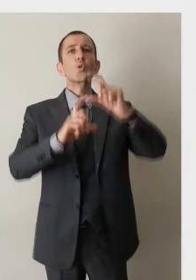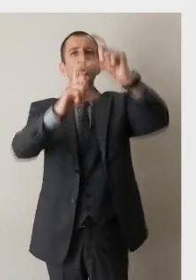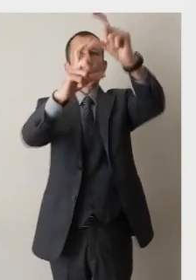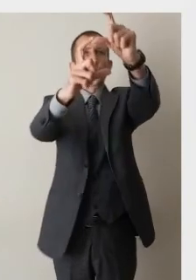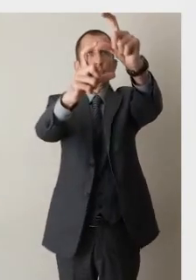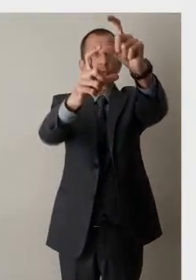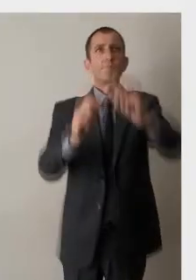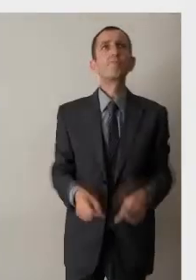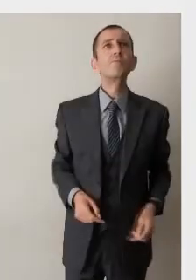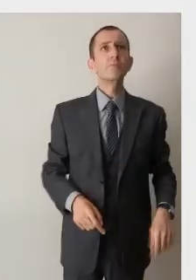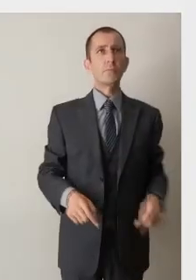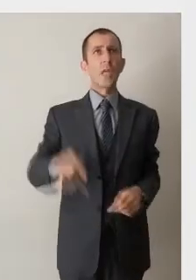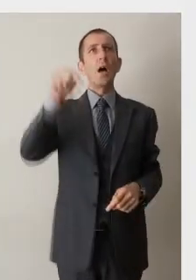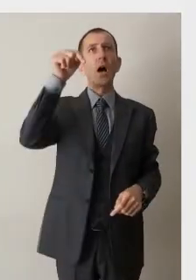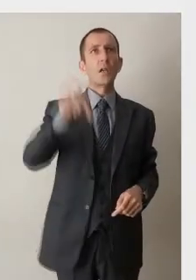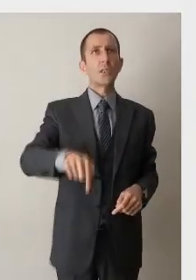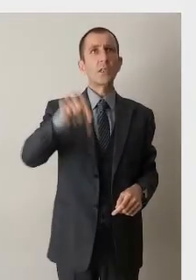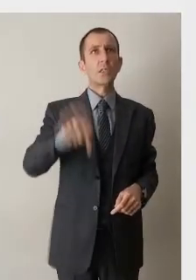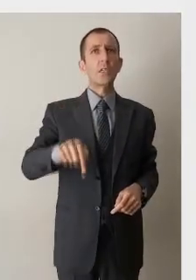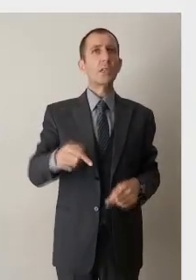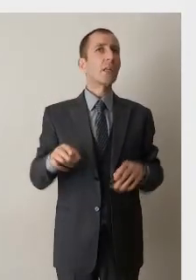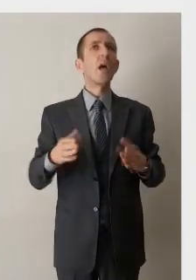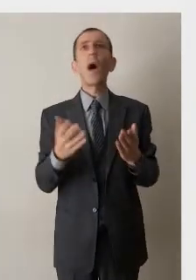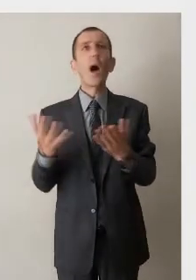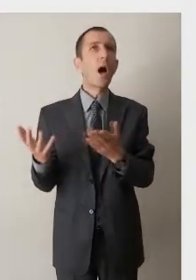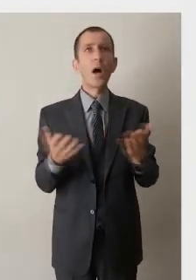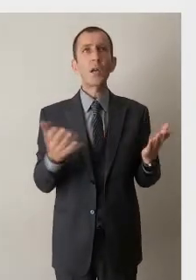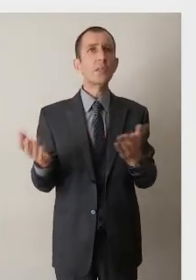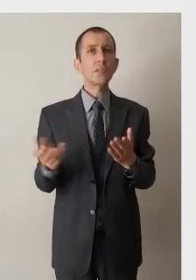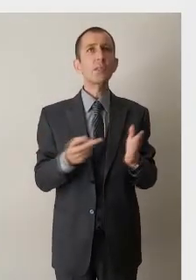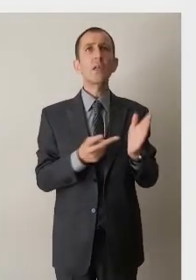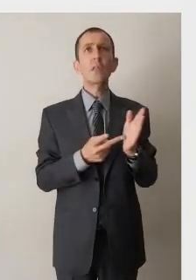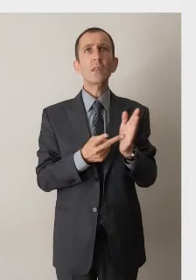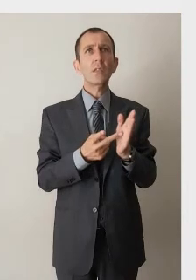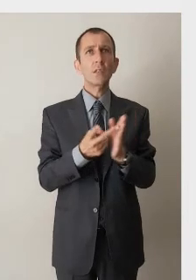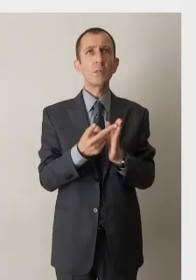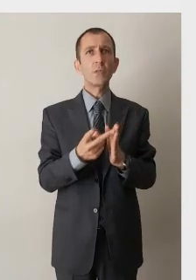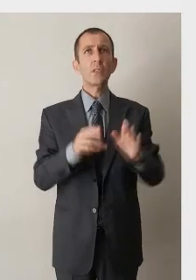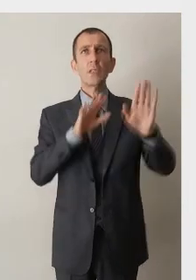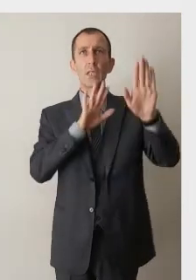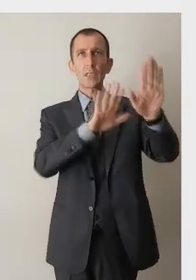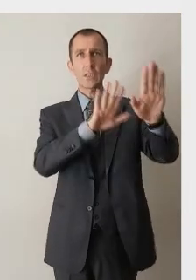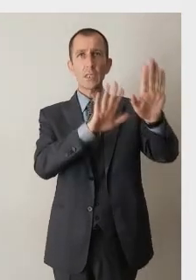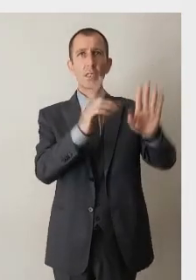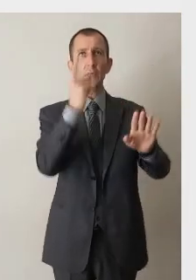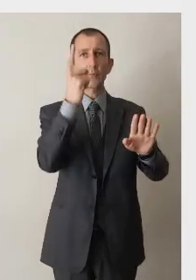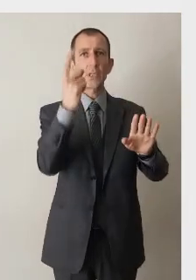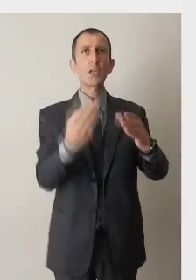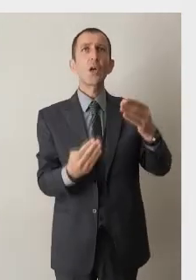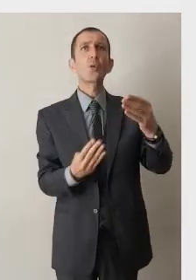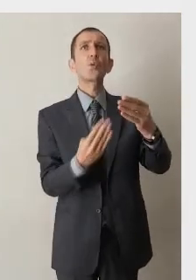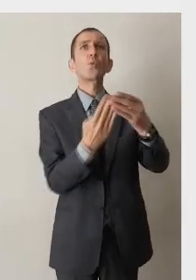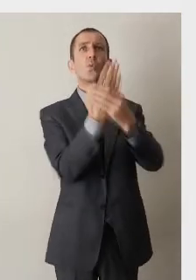Aşağıdakilerden hangisi tarımı destekleyen bir kuruluş değildir? Ziraat Bankası tarımı destekleyen bir kuruluştur.